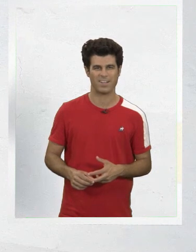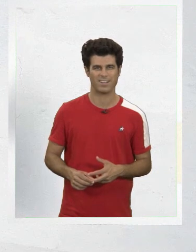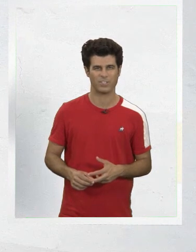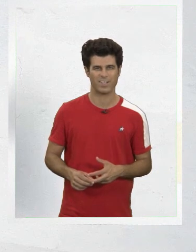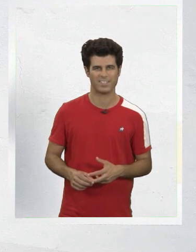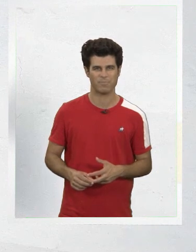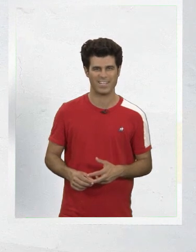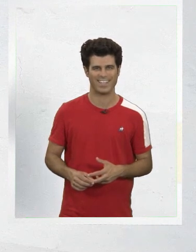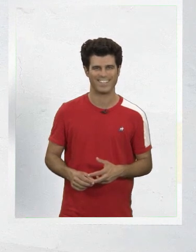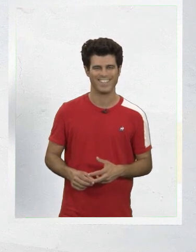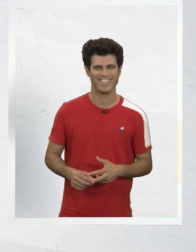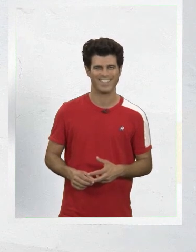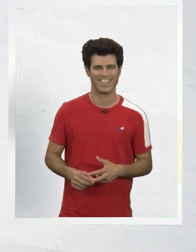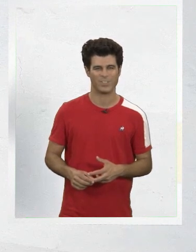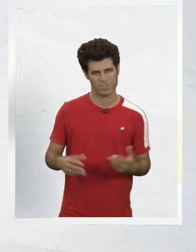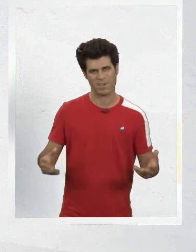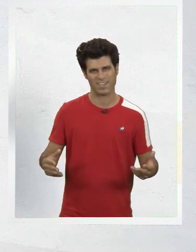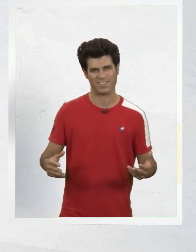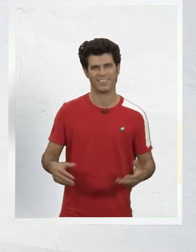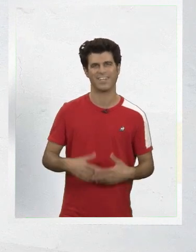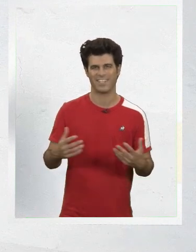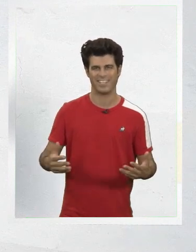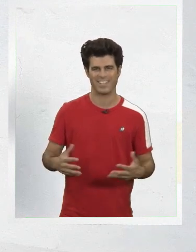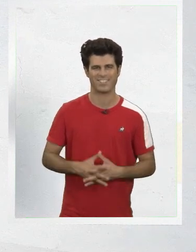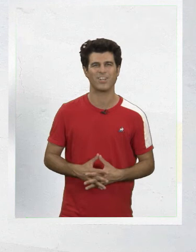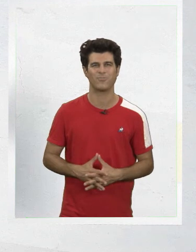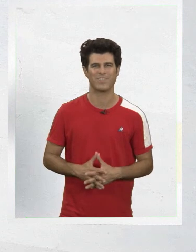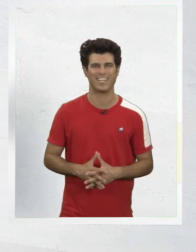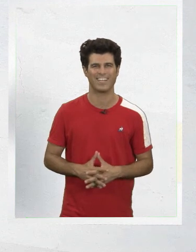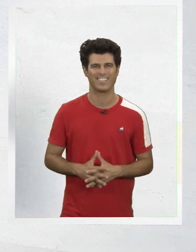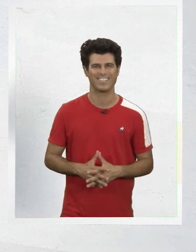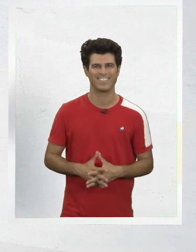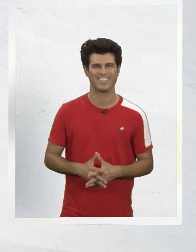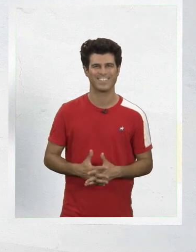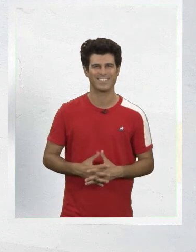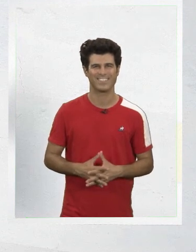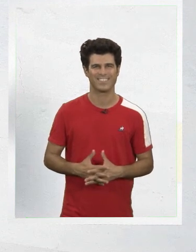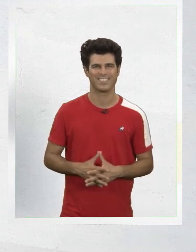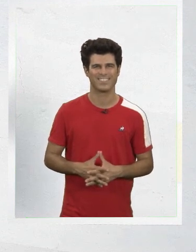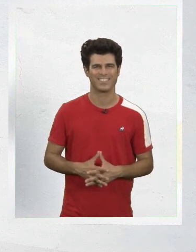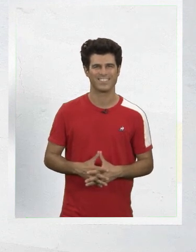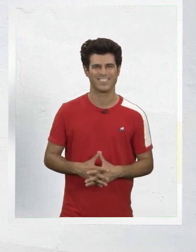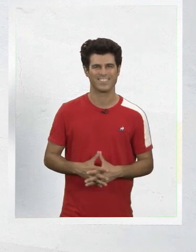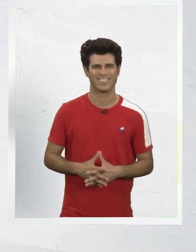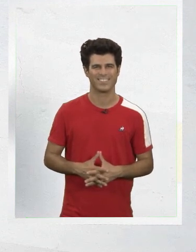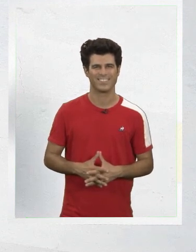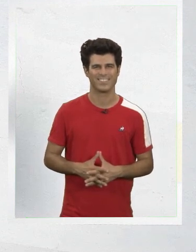מה חשבה על זה בילה. על היוזמה ועל הנגינה. שלום, וילה.